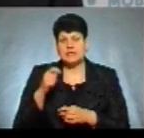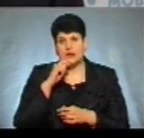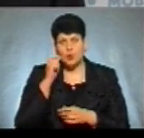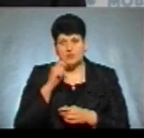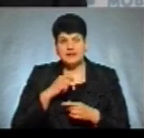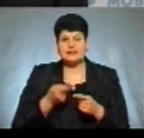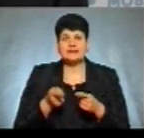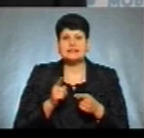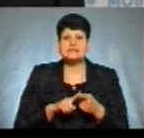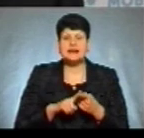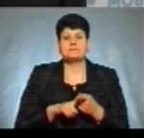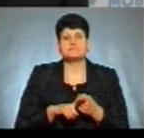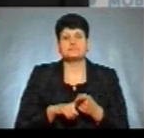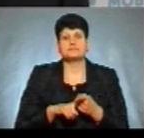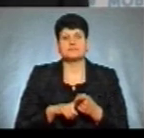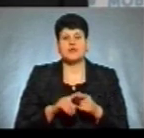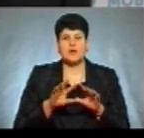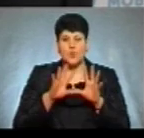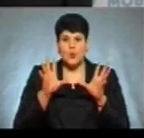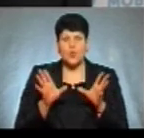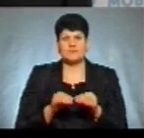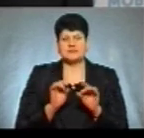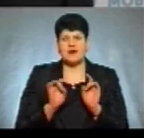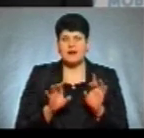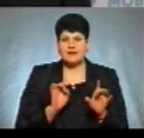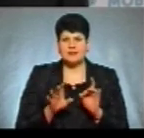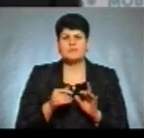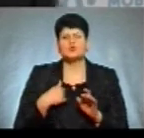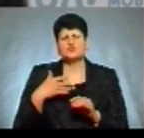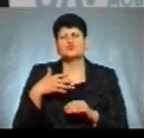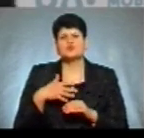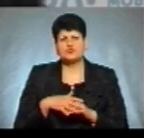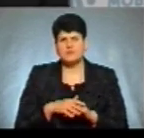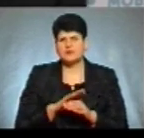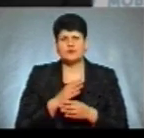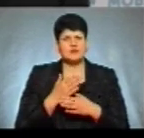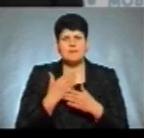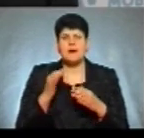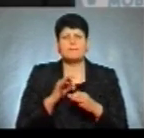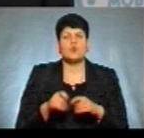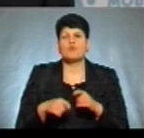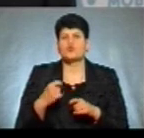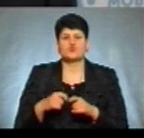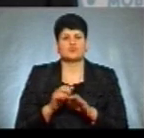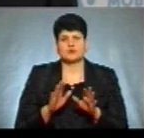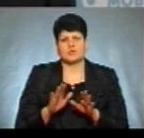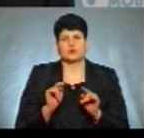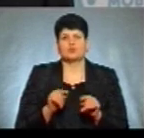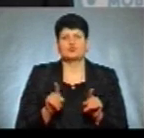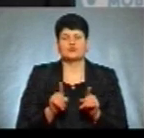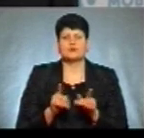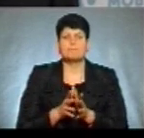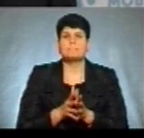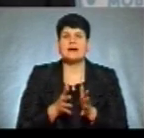Це обсяг реклами. Ну, тут, зрозуміло, не йдеться про якісь порушення, тому що мало